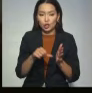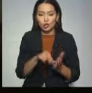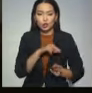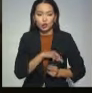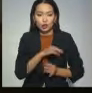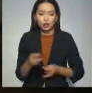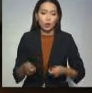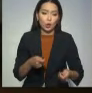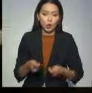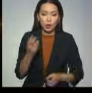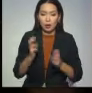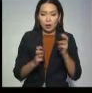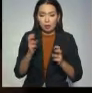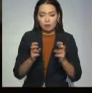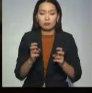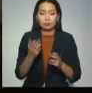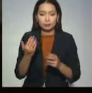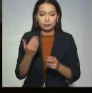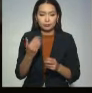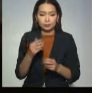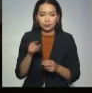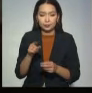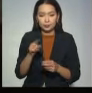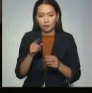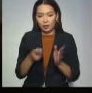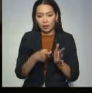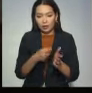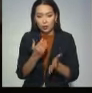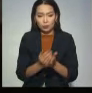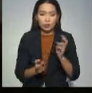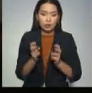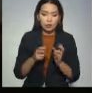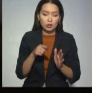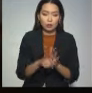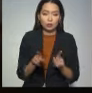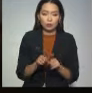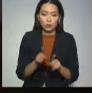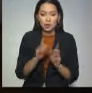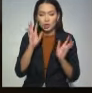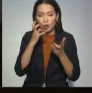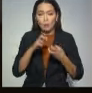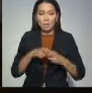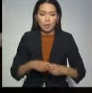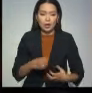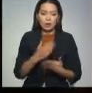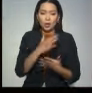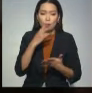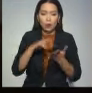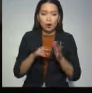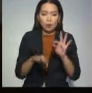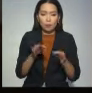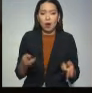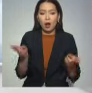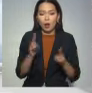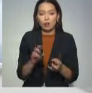и руководителей промышленного гиганта. Тем временем в агропромышленном комплексе тоже наметился ряд серьезных проблем. Многие проекты так и